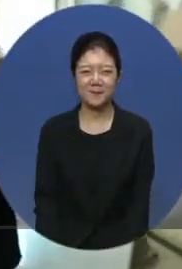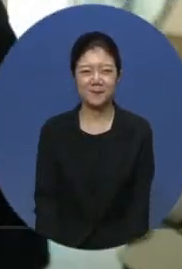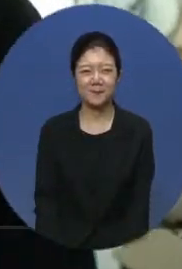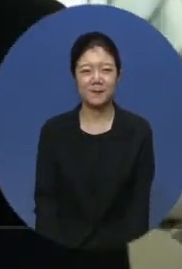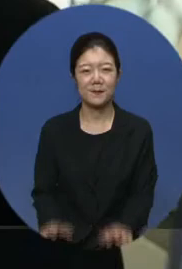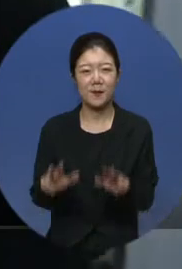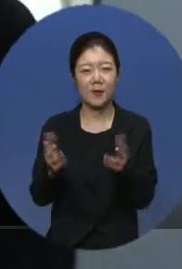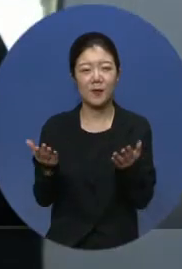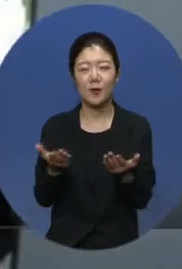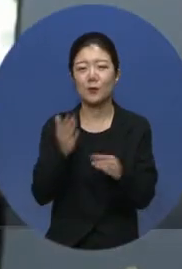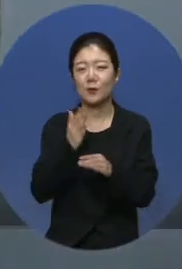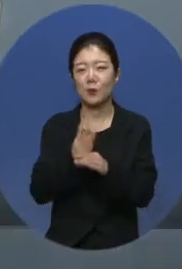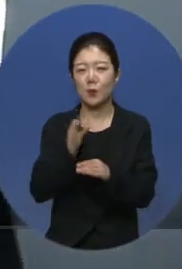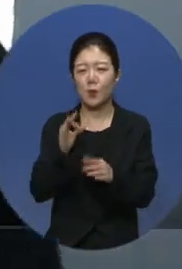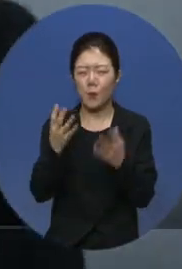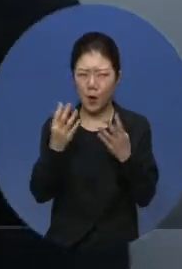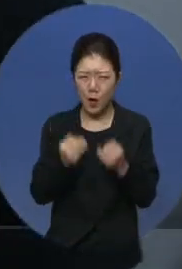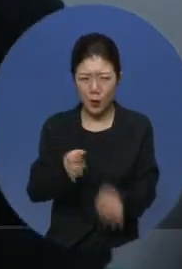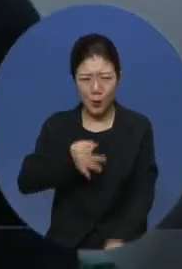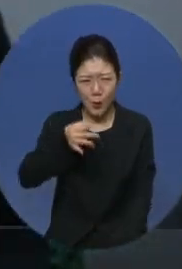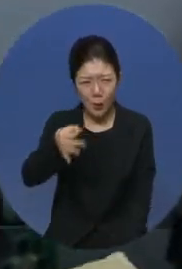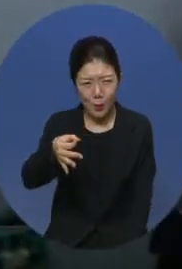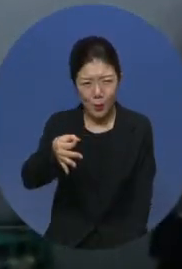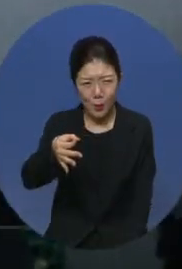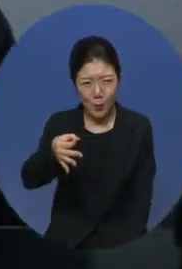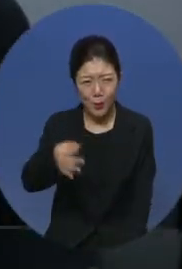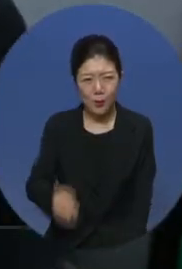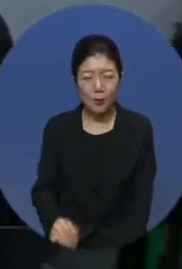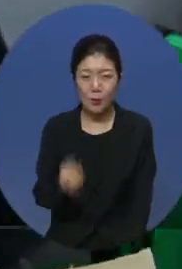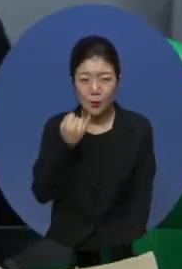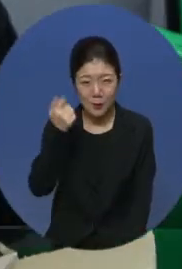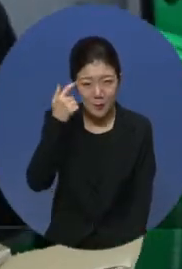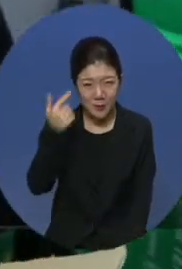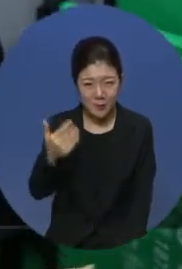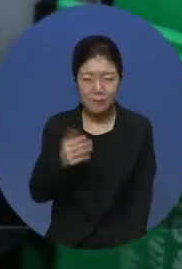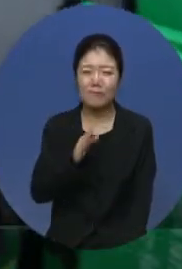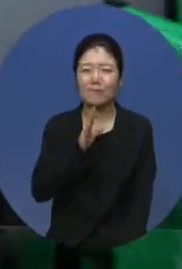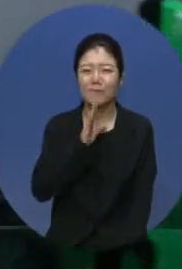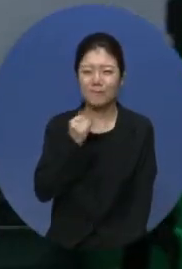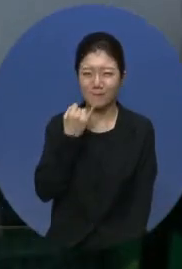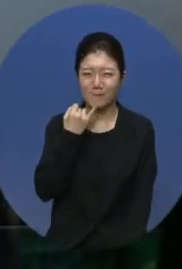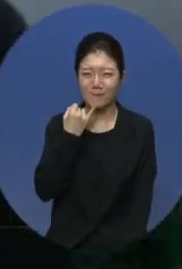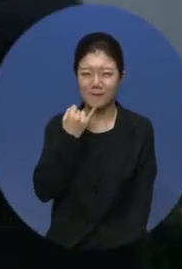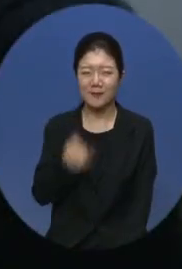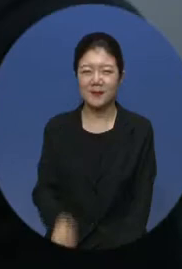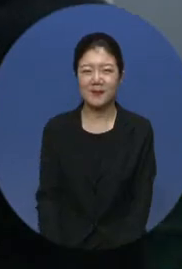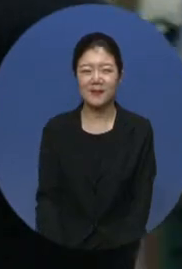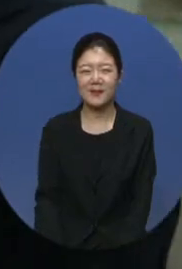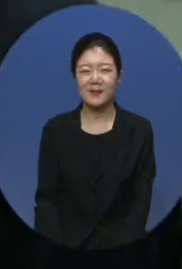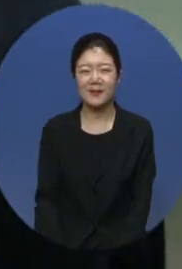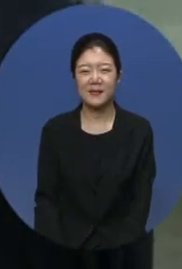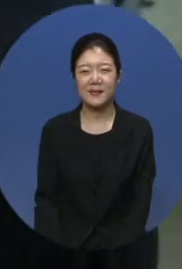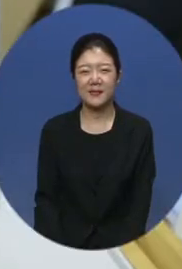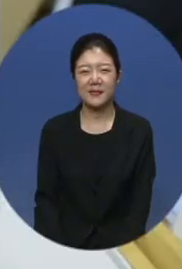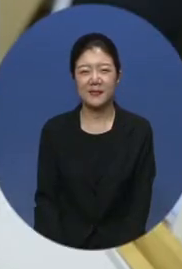지금 직원들 중에서 돈을 제일 많이 내게 됐잖아요. 네. 괜찮아요? 네, 괜찮습니다.